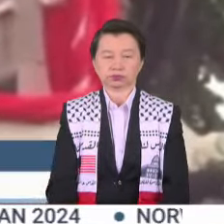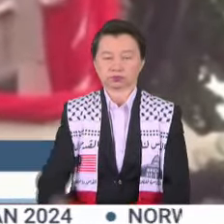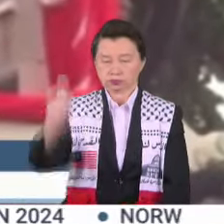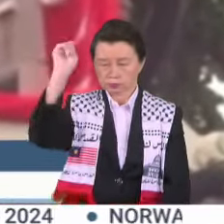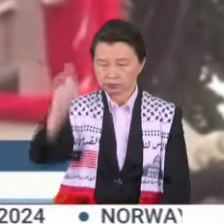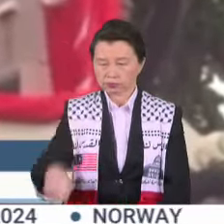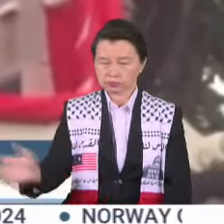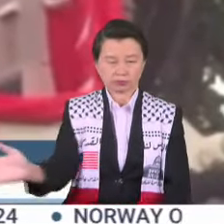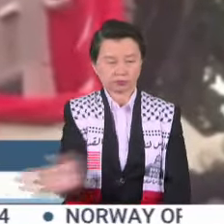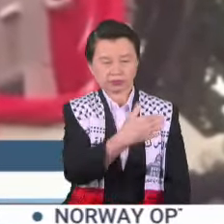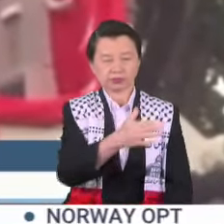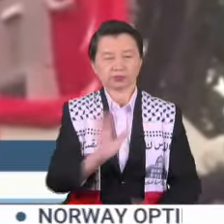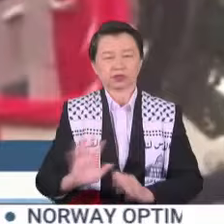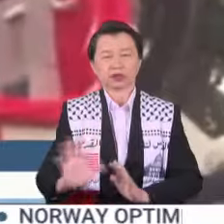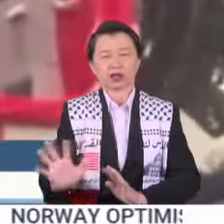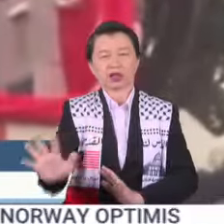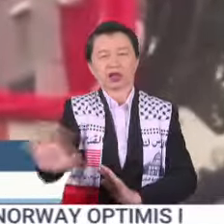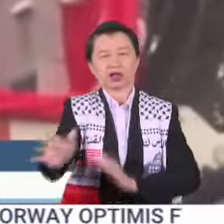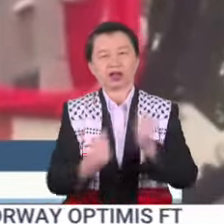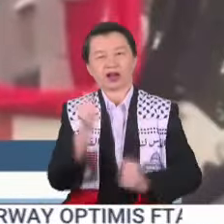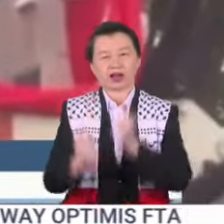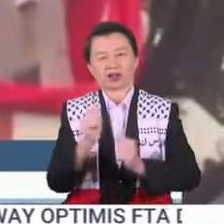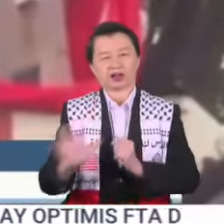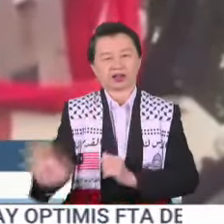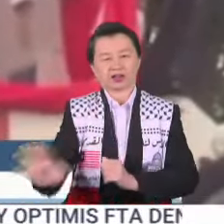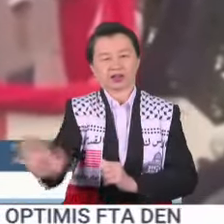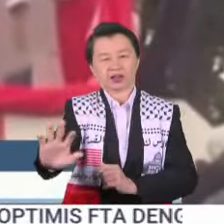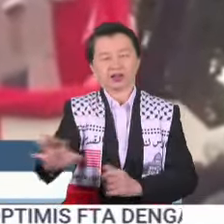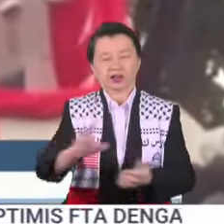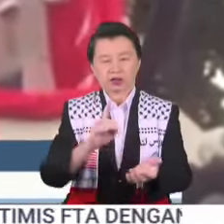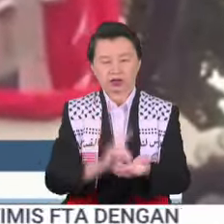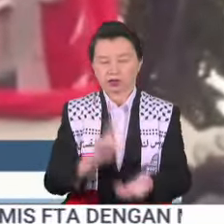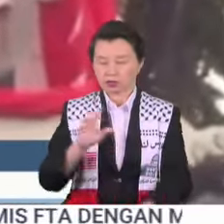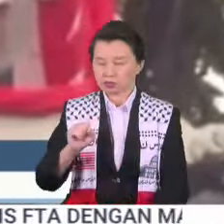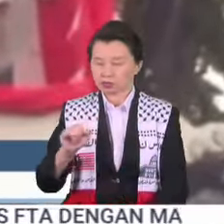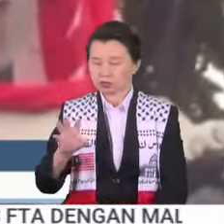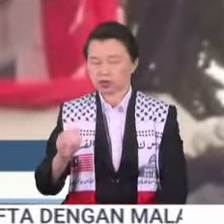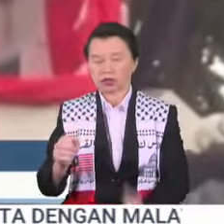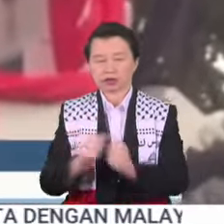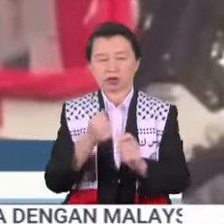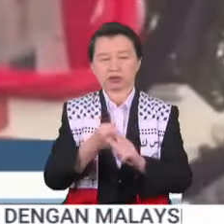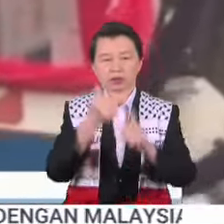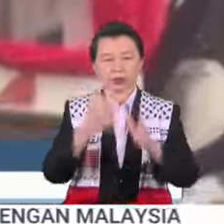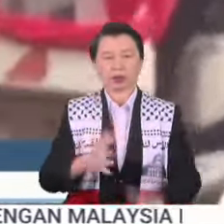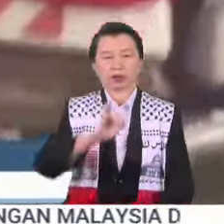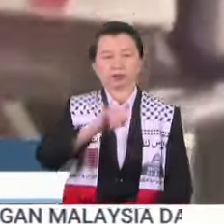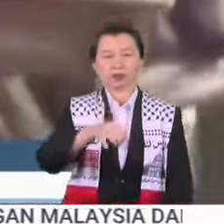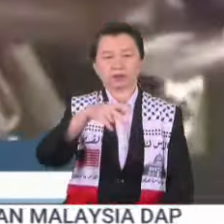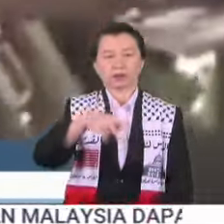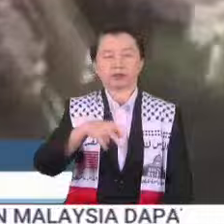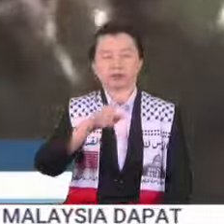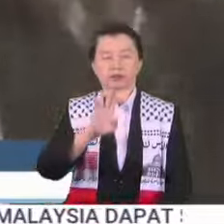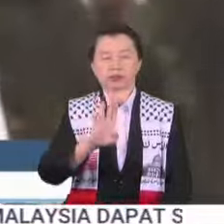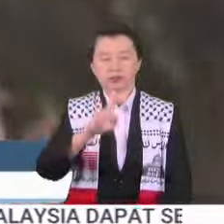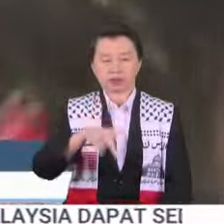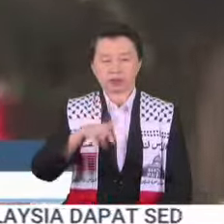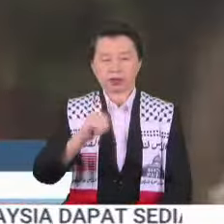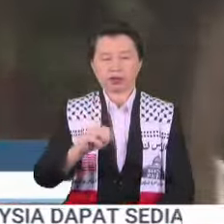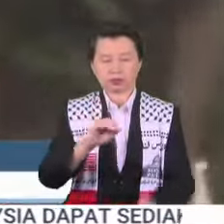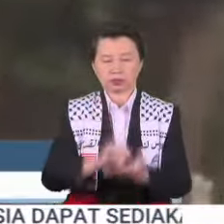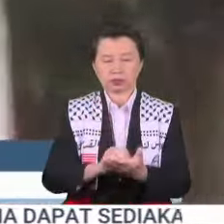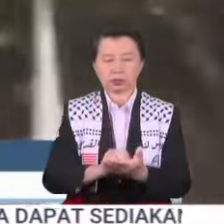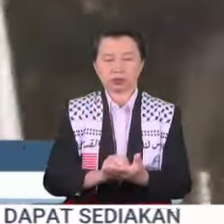Pelepasan larian telah disempurnakan Timbalan Premier Sarawak Dato' Amar Dr. Sim Kui Hian bersama pengarah JBPM Sarawak Dato' Kirudin Rahman